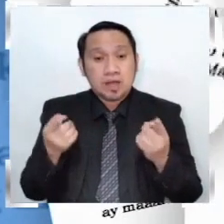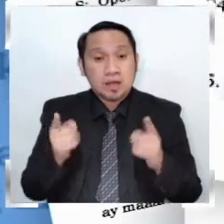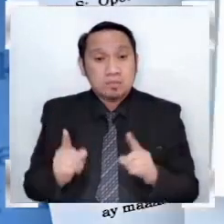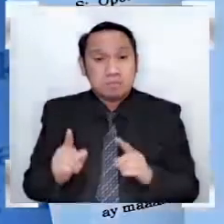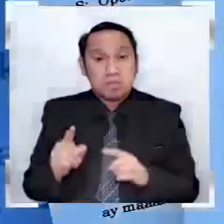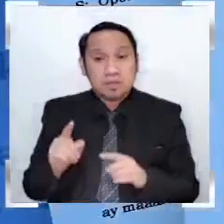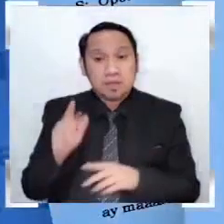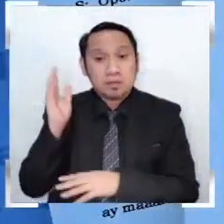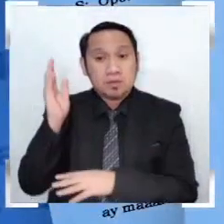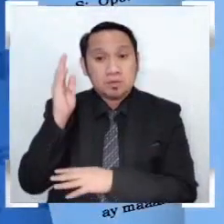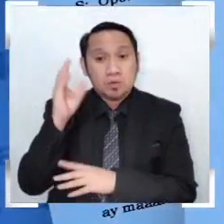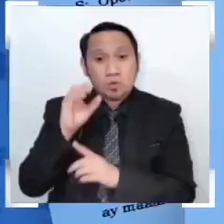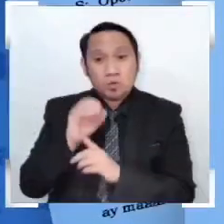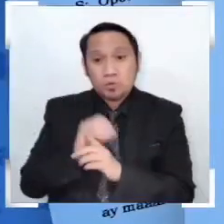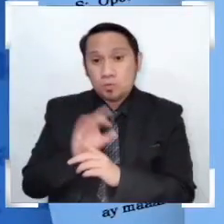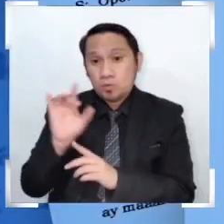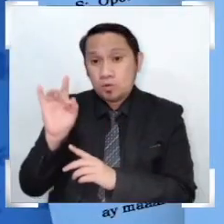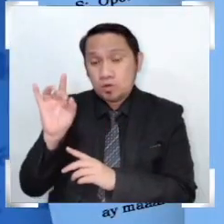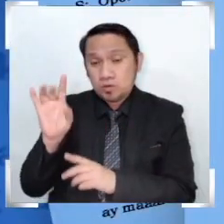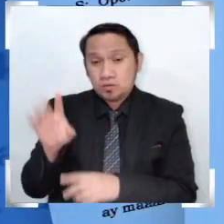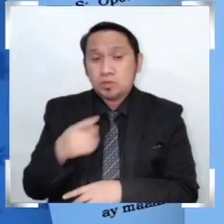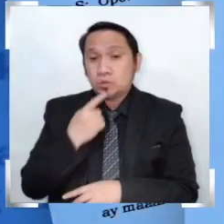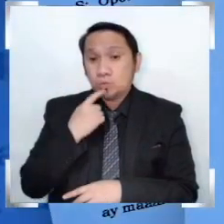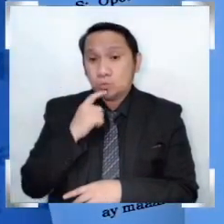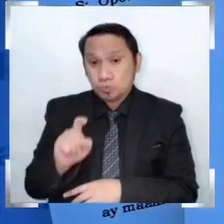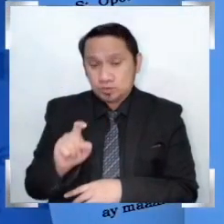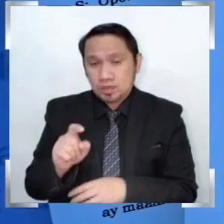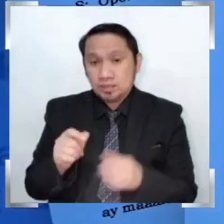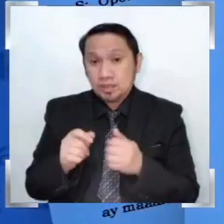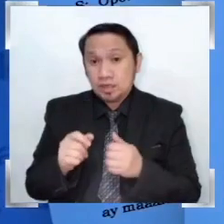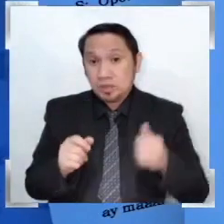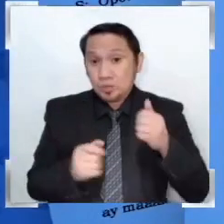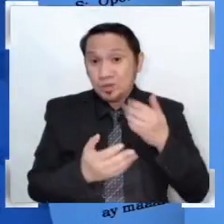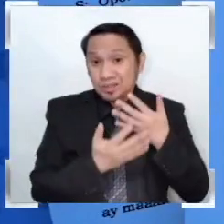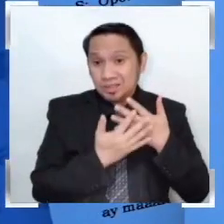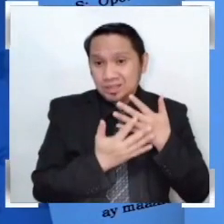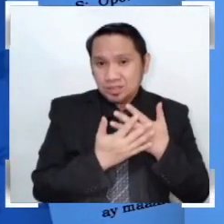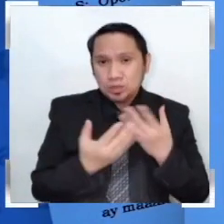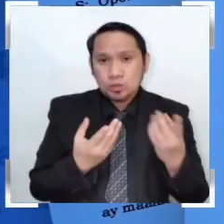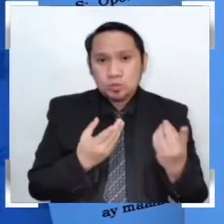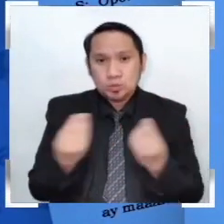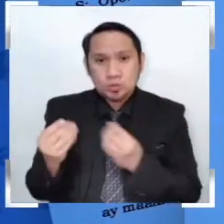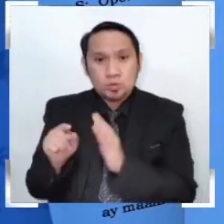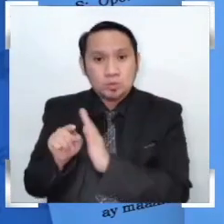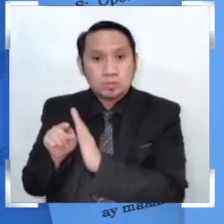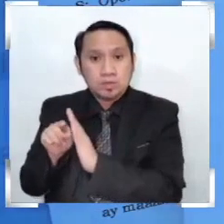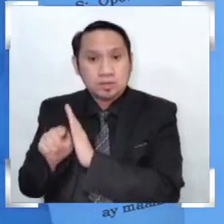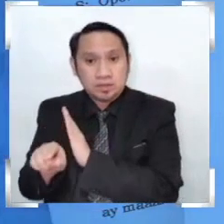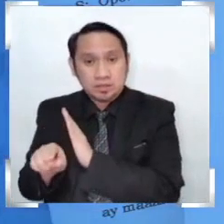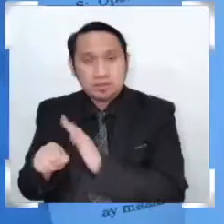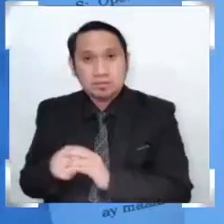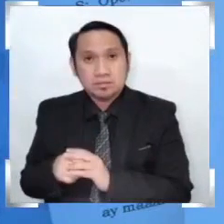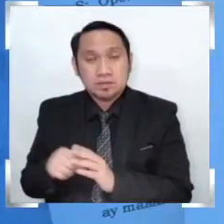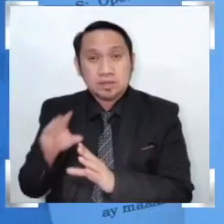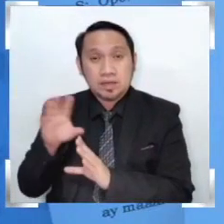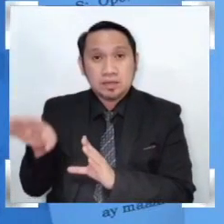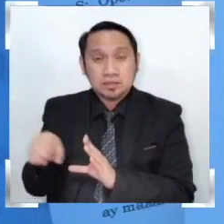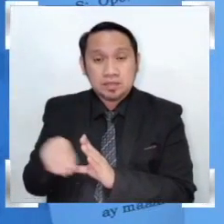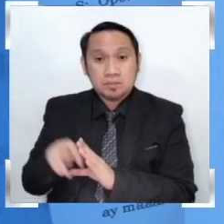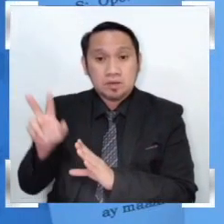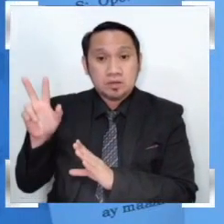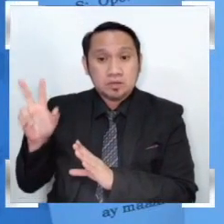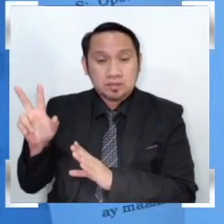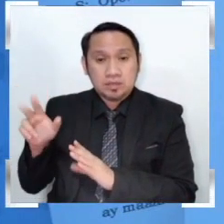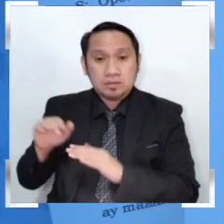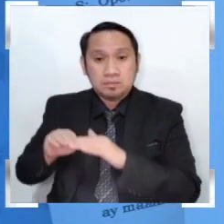18. Inutusan daw sila ng kanilang mayor na si alias Maymay para isagawa ang pagpatay kay Villamor. Kasama daw ang tatlong inmate. Pinasok nila